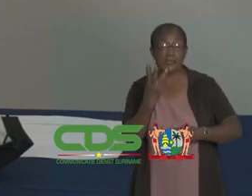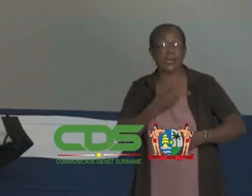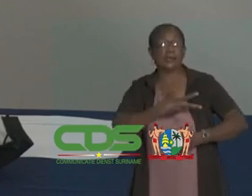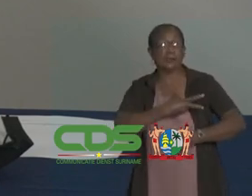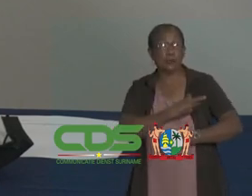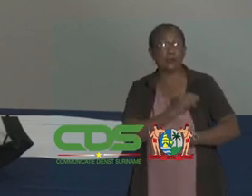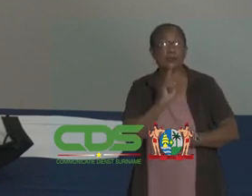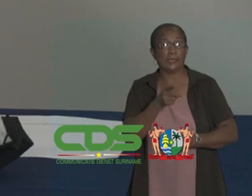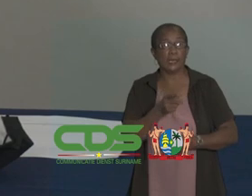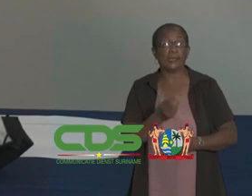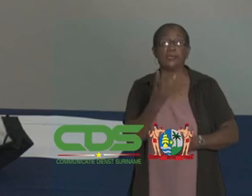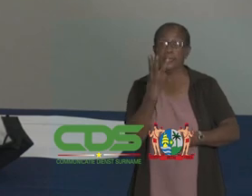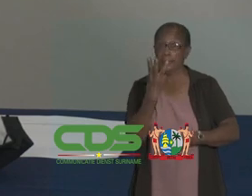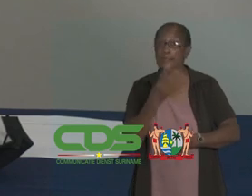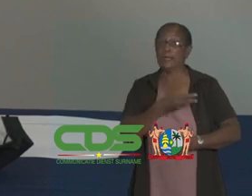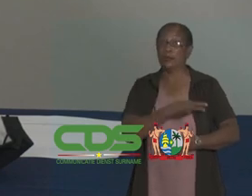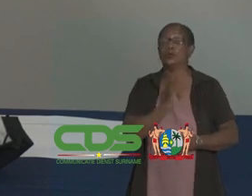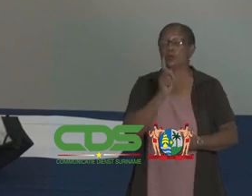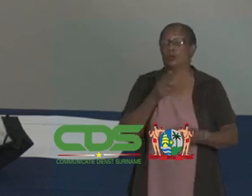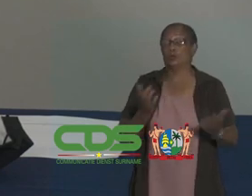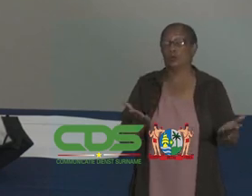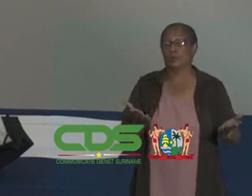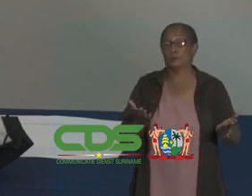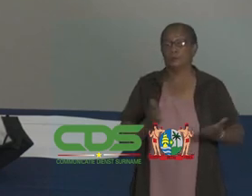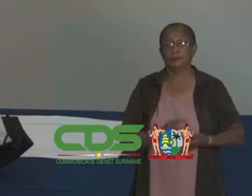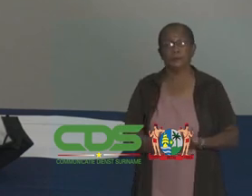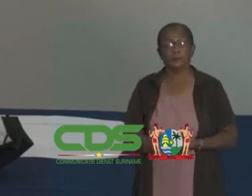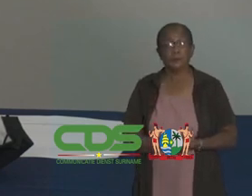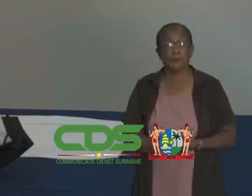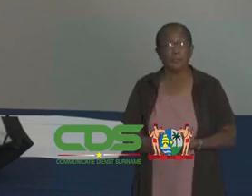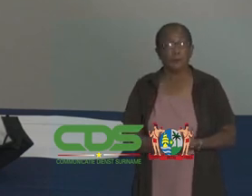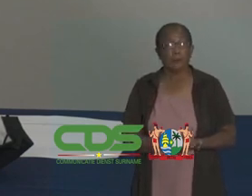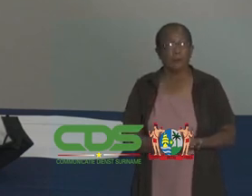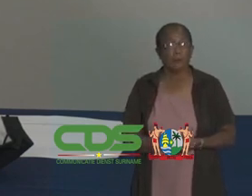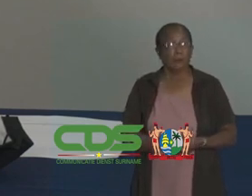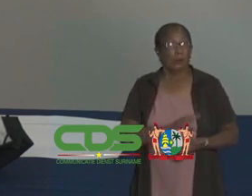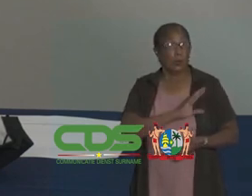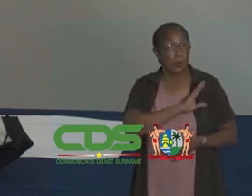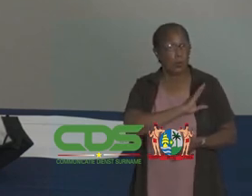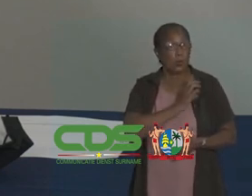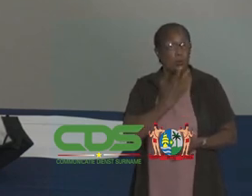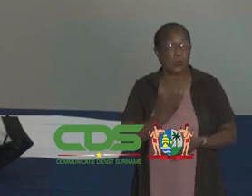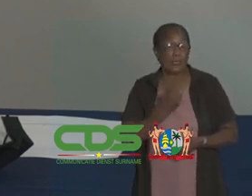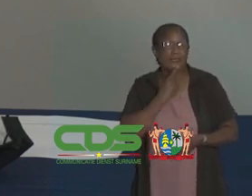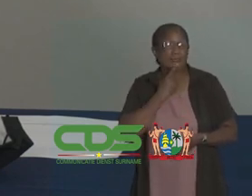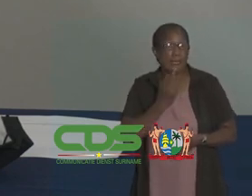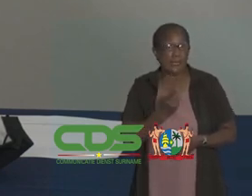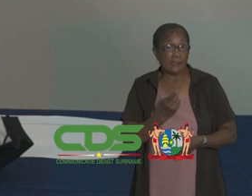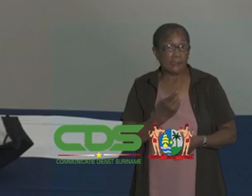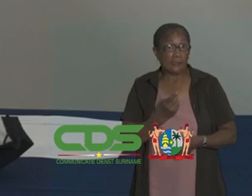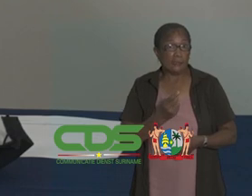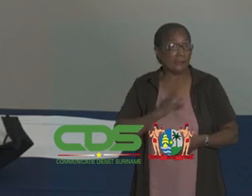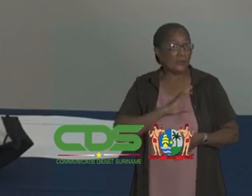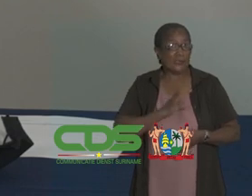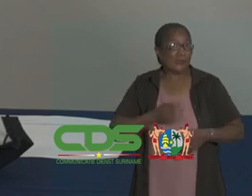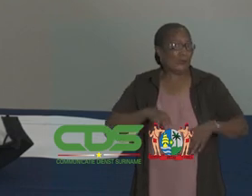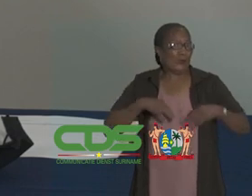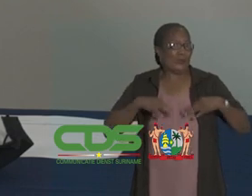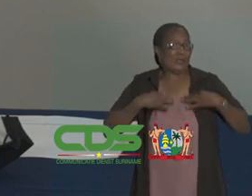Dus een derde dosis zouden moeten geven. Ik wil daarbij echt benadrukken dat we dat niet voor onze hobby doen.